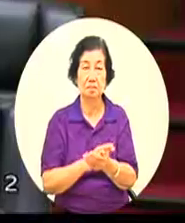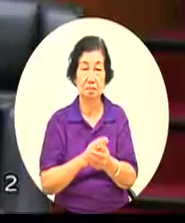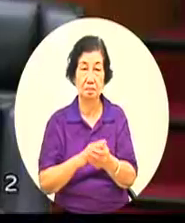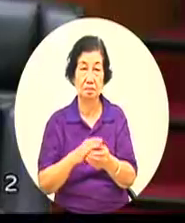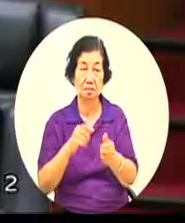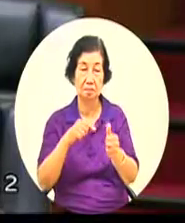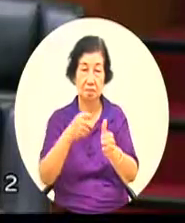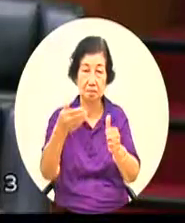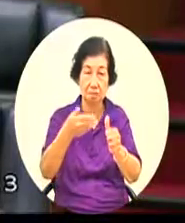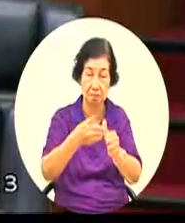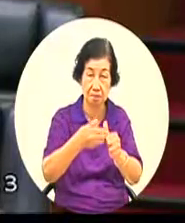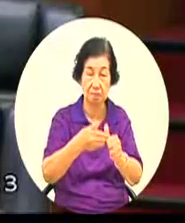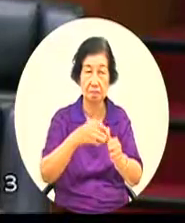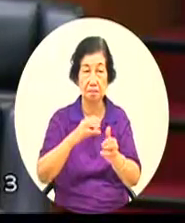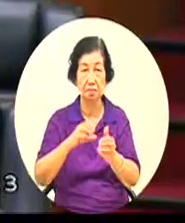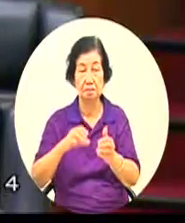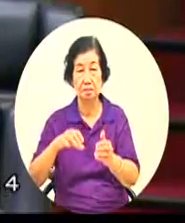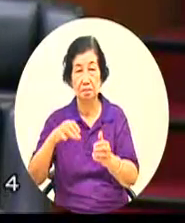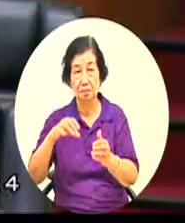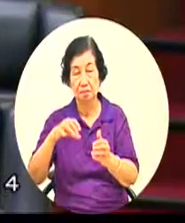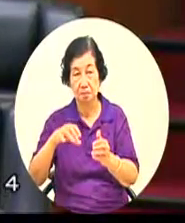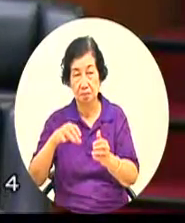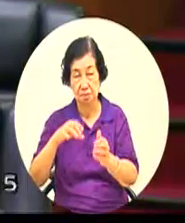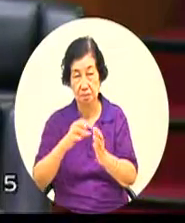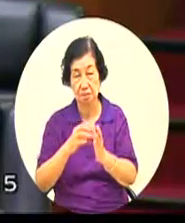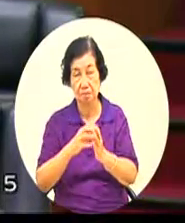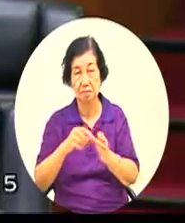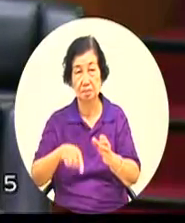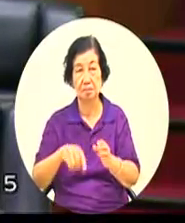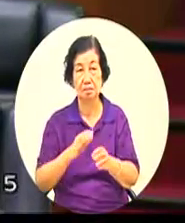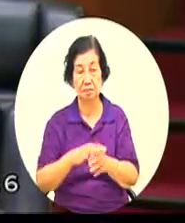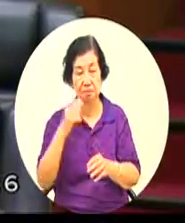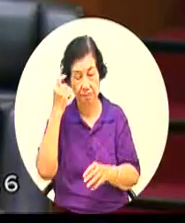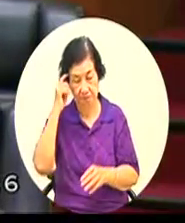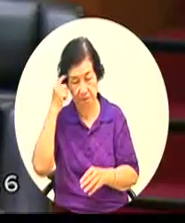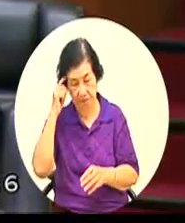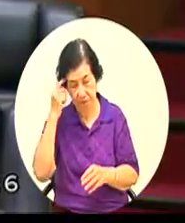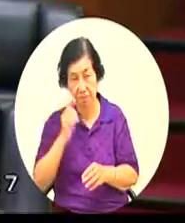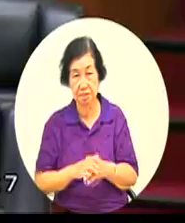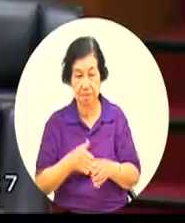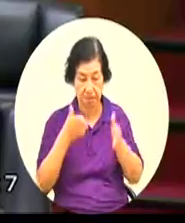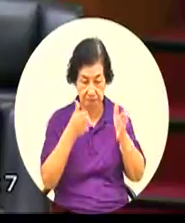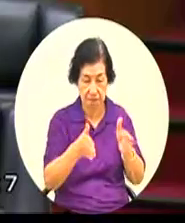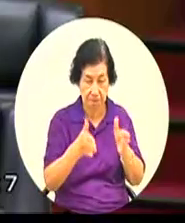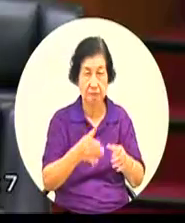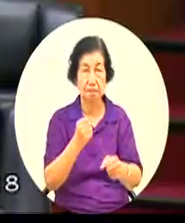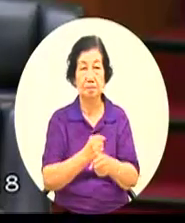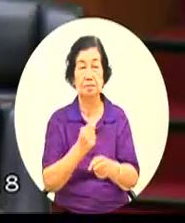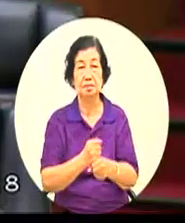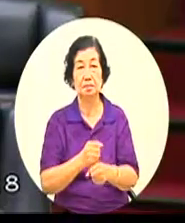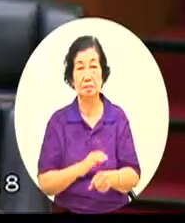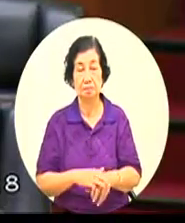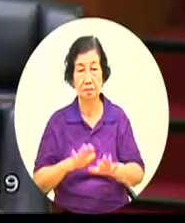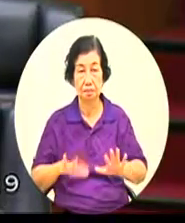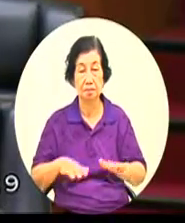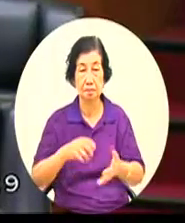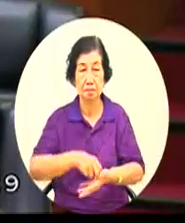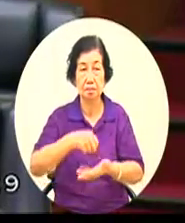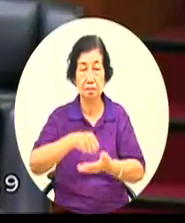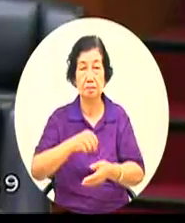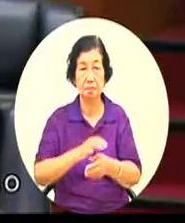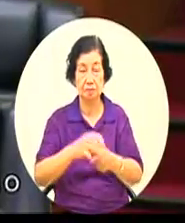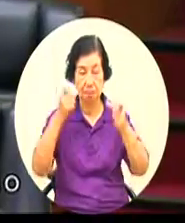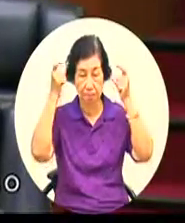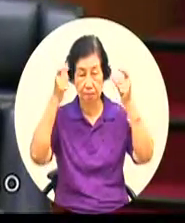个必须思考，必须针对这个方向去做了。但是我这边要提到的就是 我们高